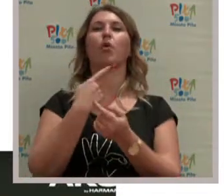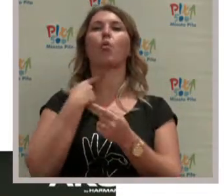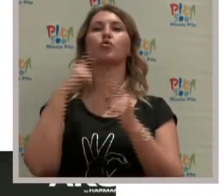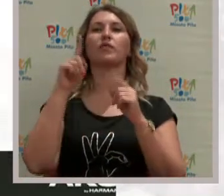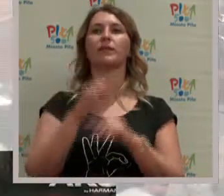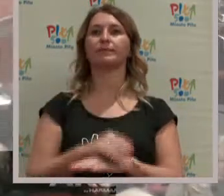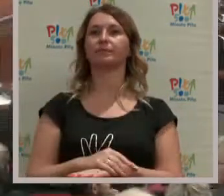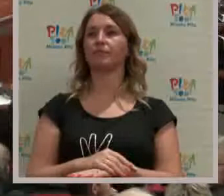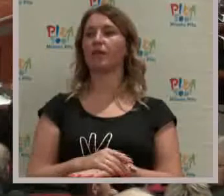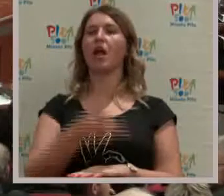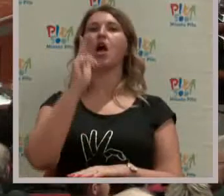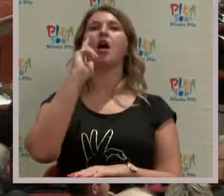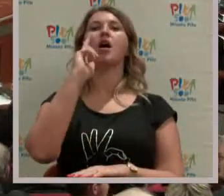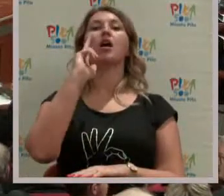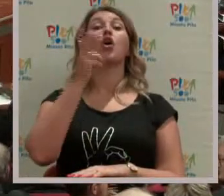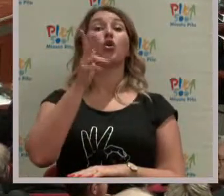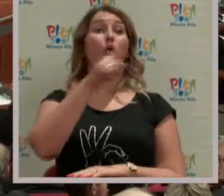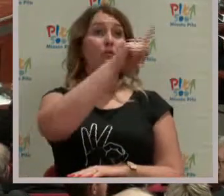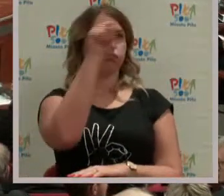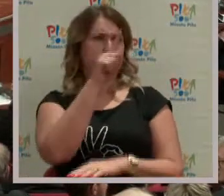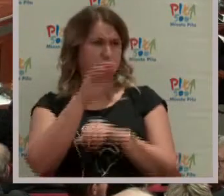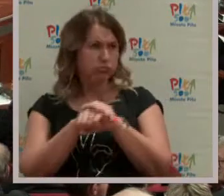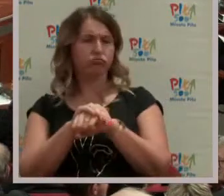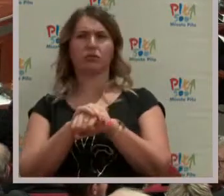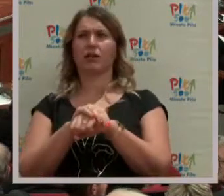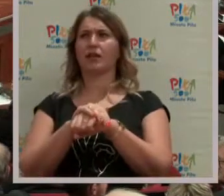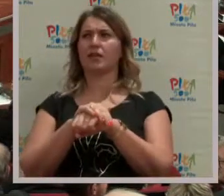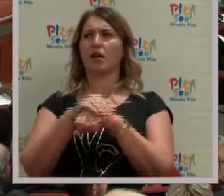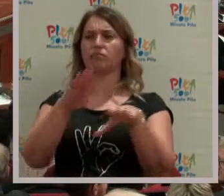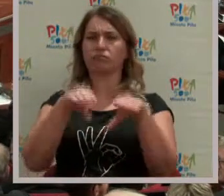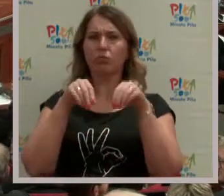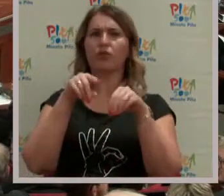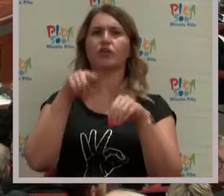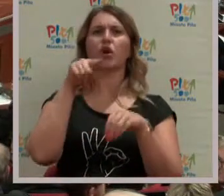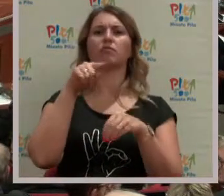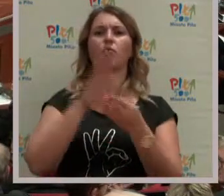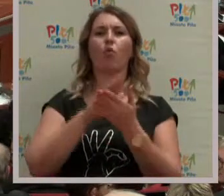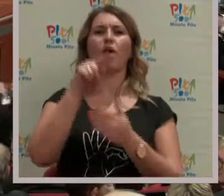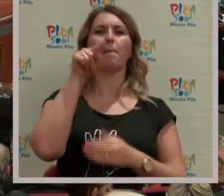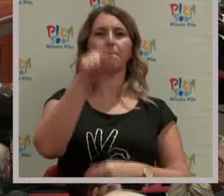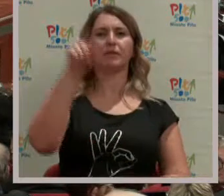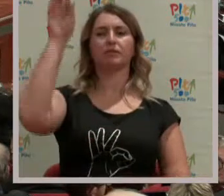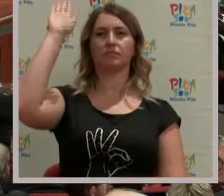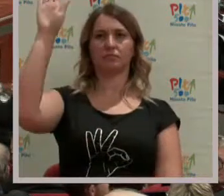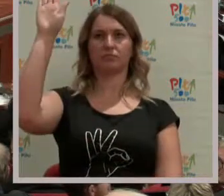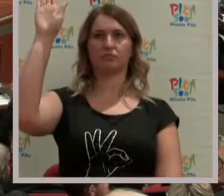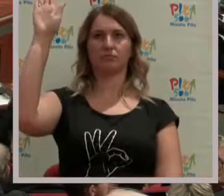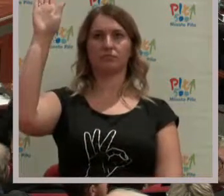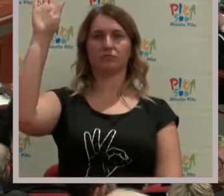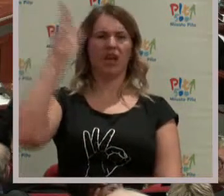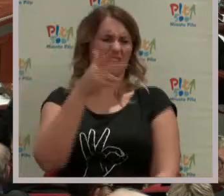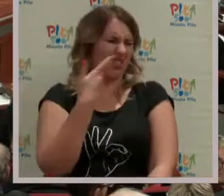kto z pań i panów radnych jest za podjęciem tej uchwały proszę o podniesienie ręki i naciśnięcie przycisku dziękuję bardzo